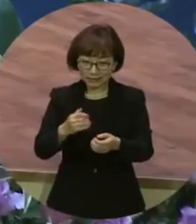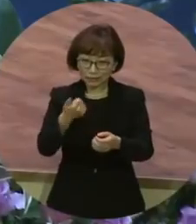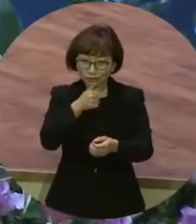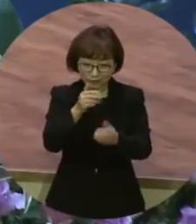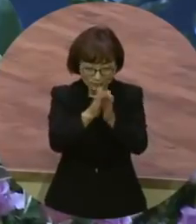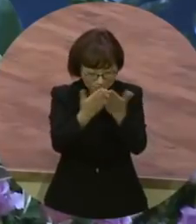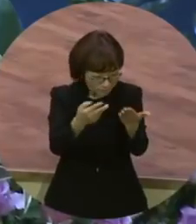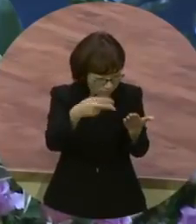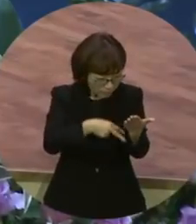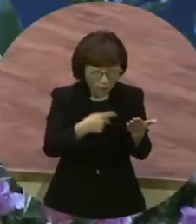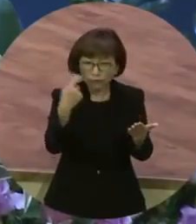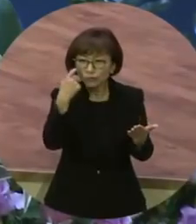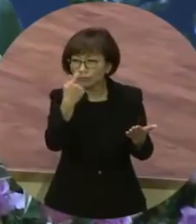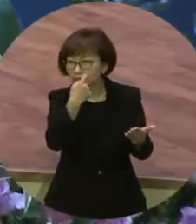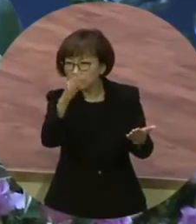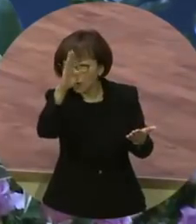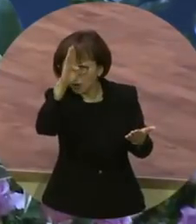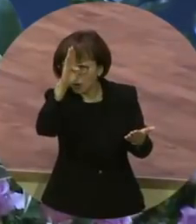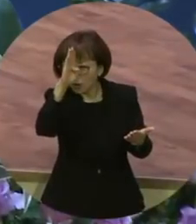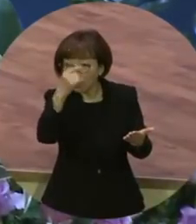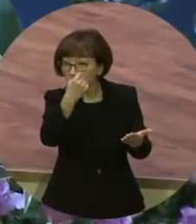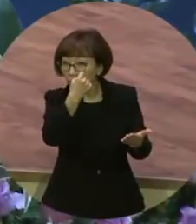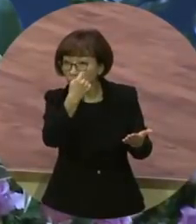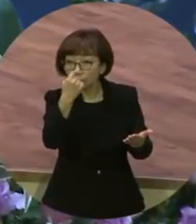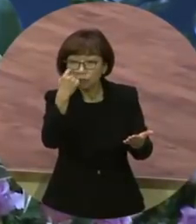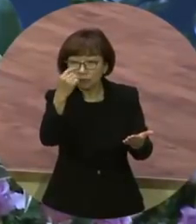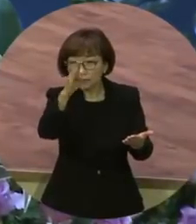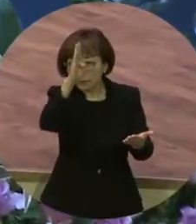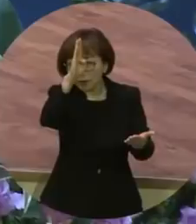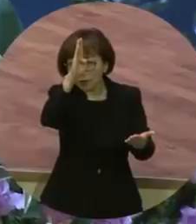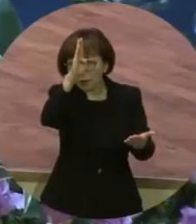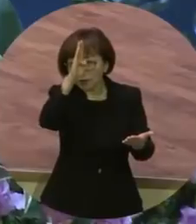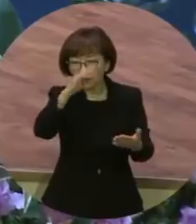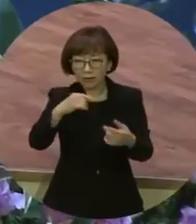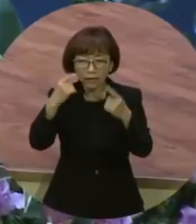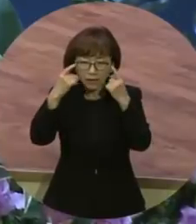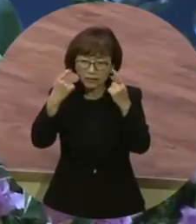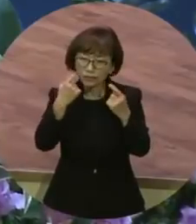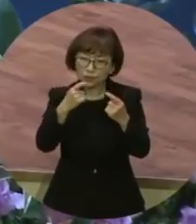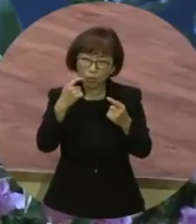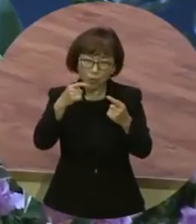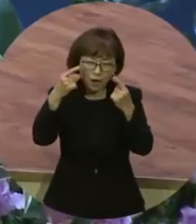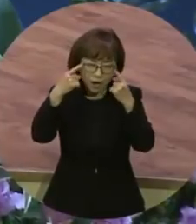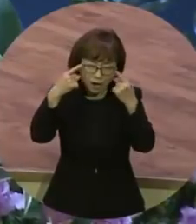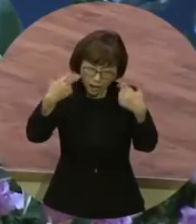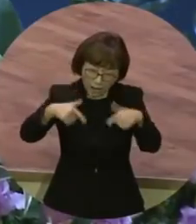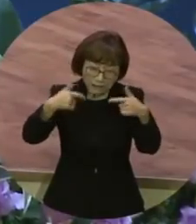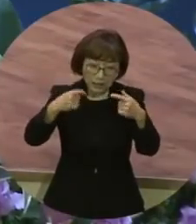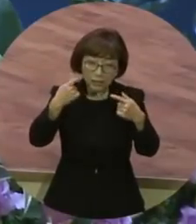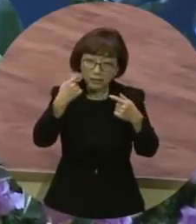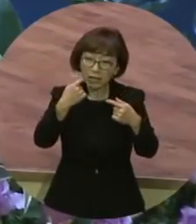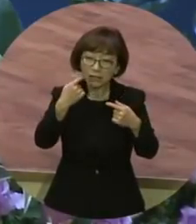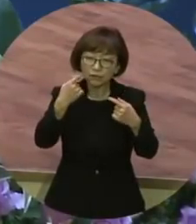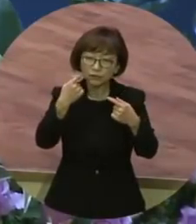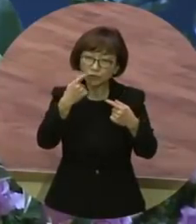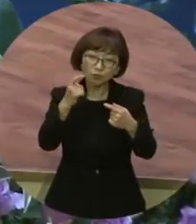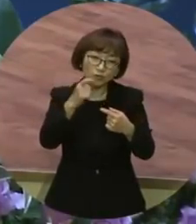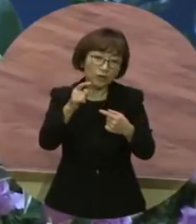많더라고요. 먼지만 들어가도 좀 힘든데 눈에서 늘 고름이 나오는 뭐 눈병이든 간질이든 둘